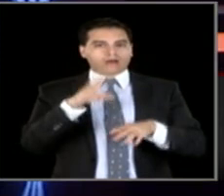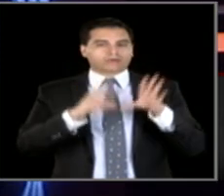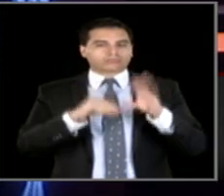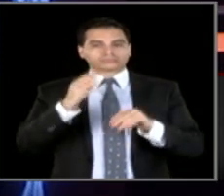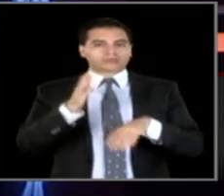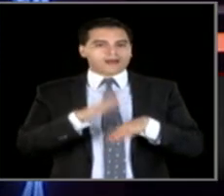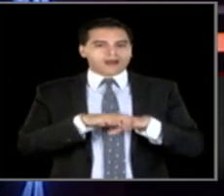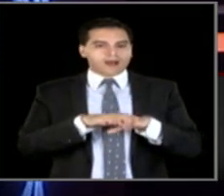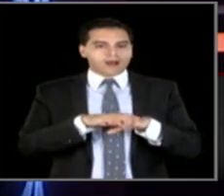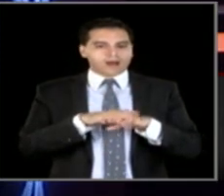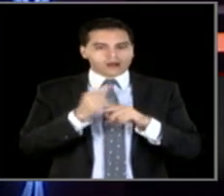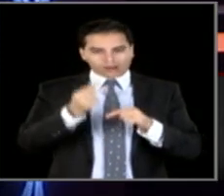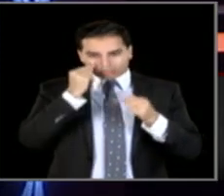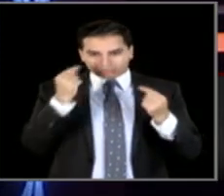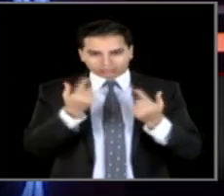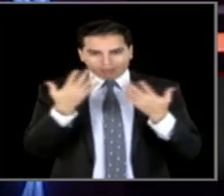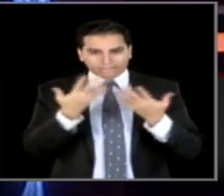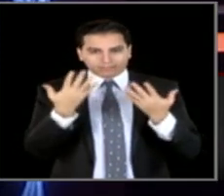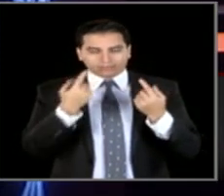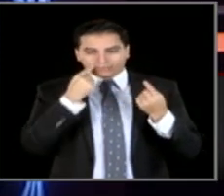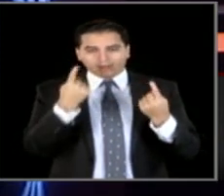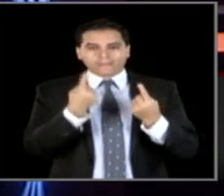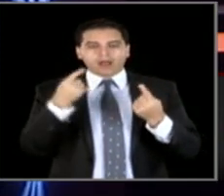كائنات من البيئة الطبيعية،